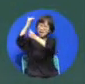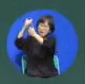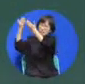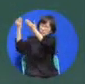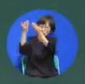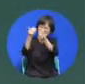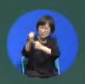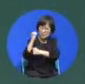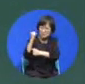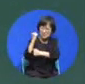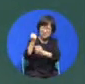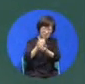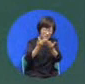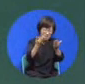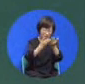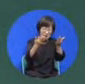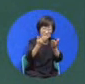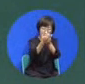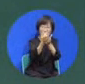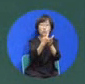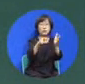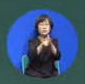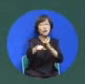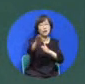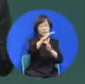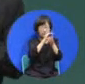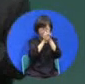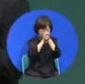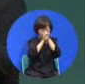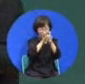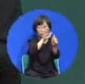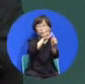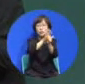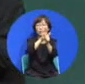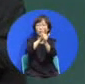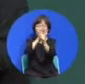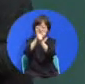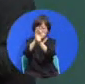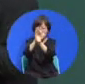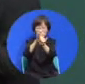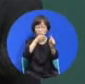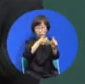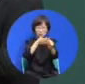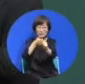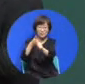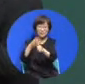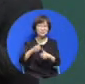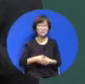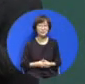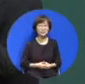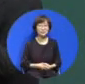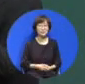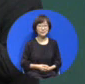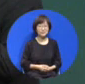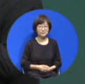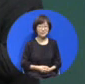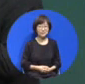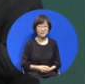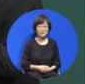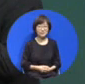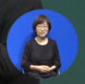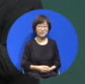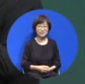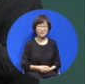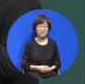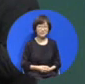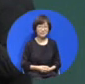시간표가 되도록 오늘 기도하셔야 되는 겁니다. That's why all of us must really join our hearts in prayer so that in this summer all of our young remnants and